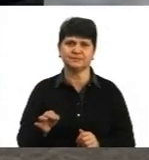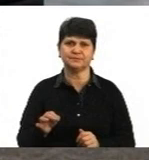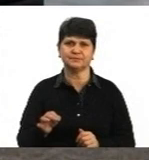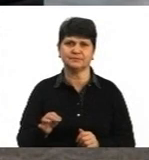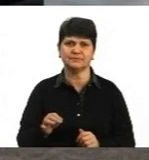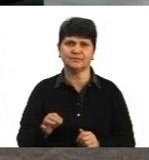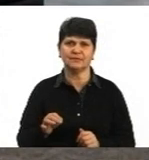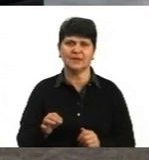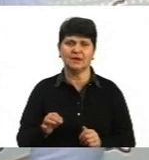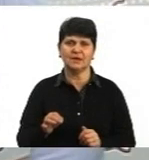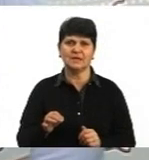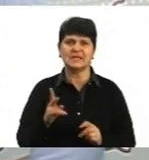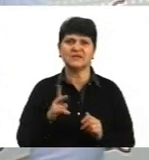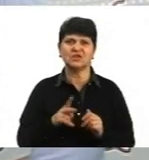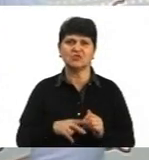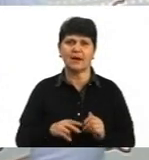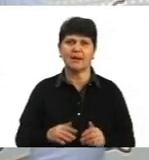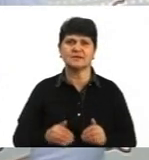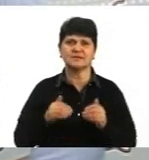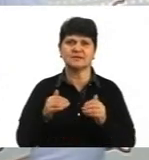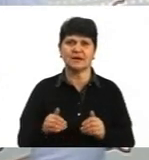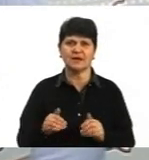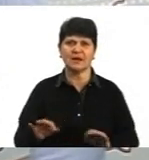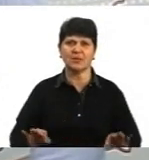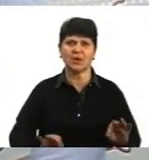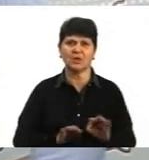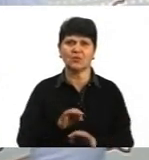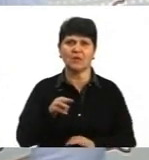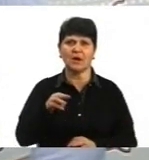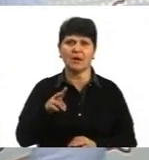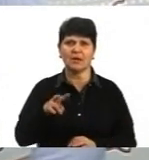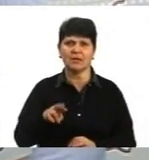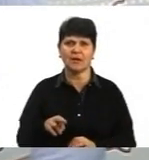скажімо, на завершальній стадії процес проєктування, і тоді вже буде